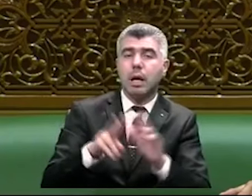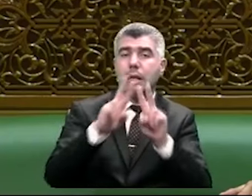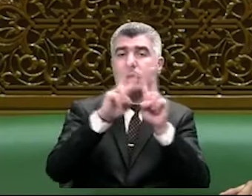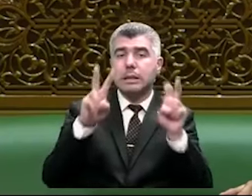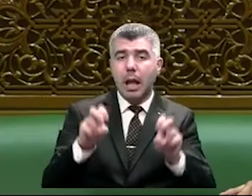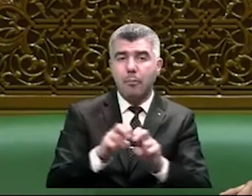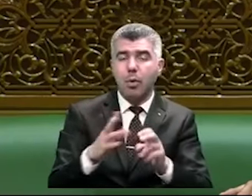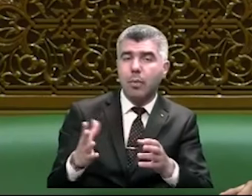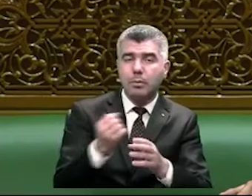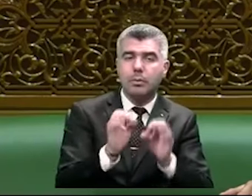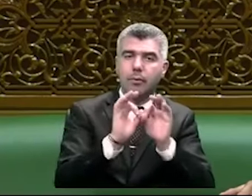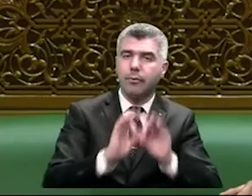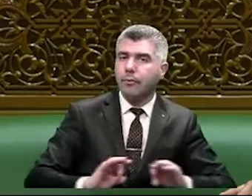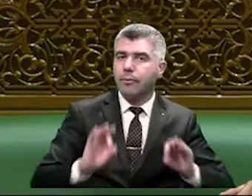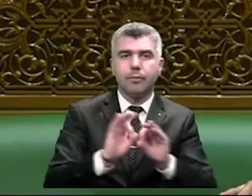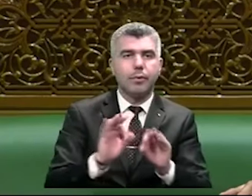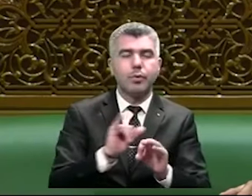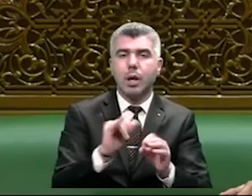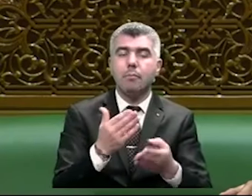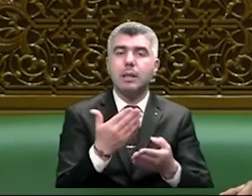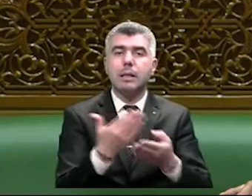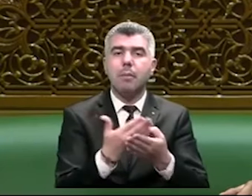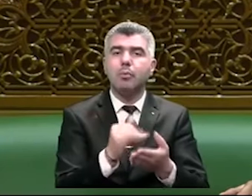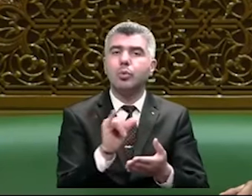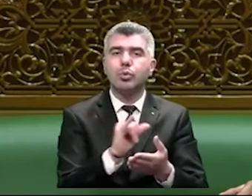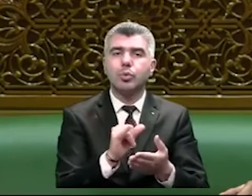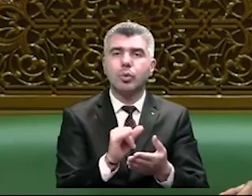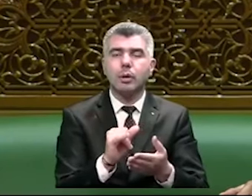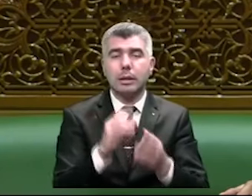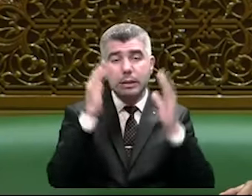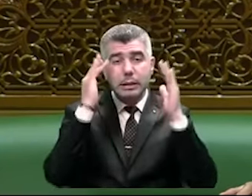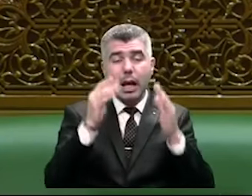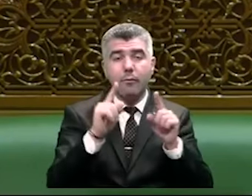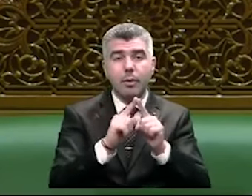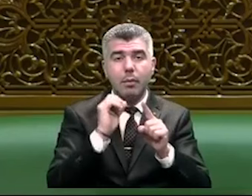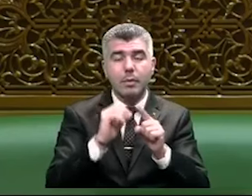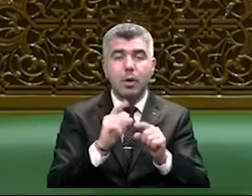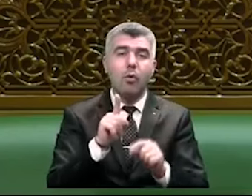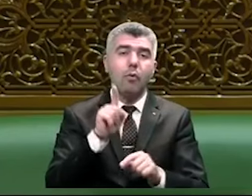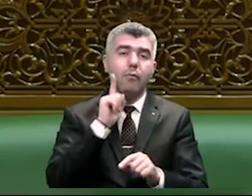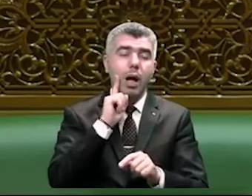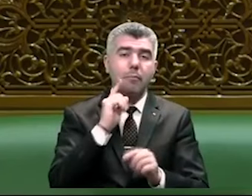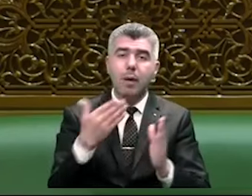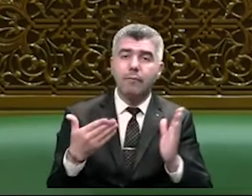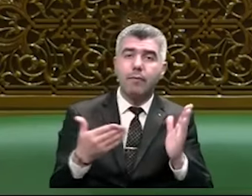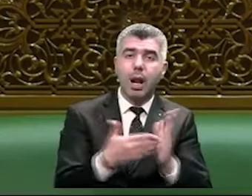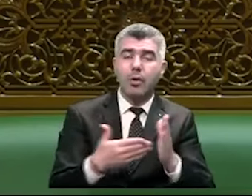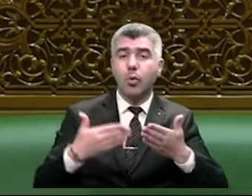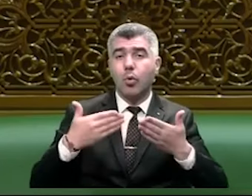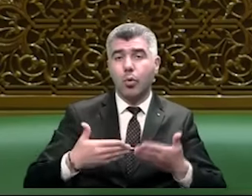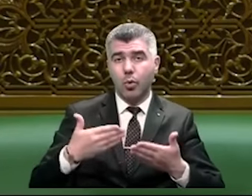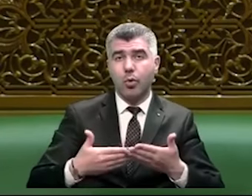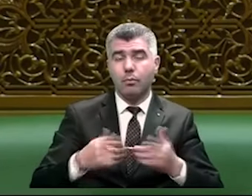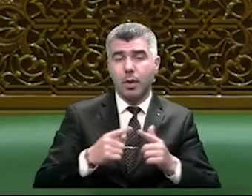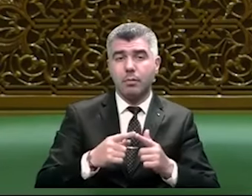الشواهد والتي يعود جزء كبير من اسبابها للعامل المادي والثقافي خاصه بالنسبه للفتاه هذه الاخيره اللي هي اليوم كتصور